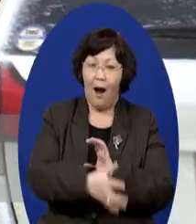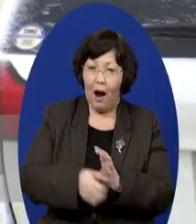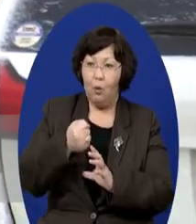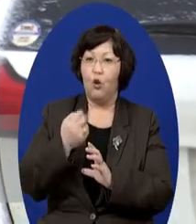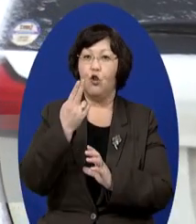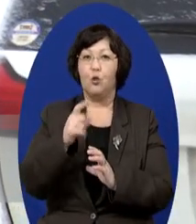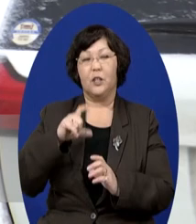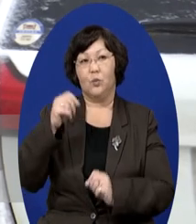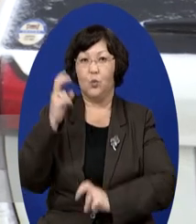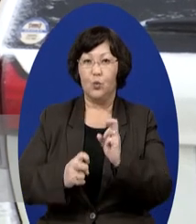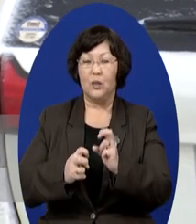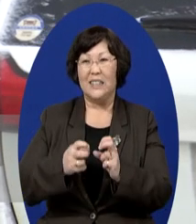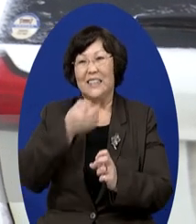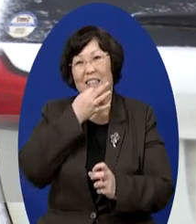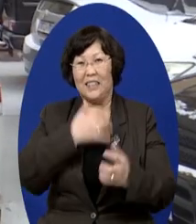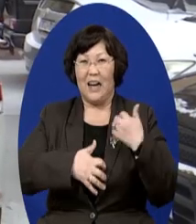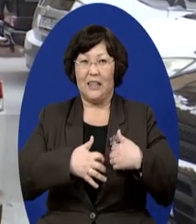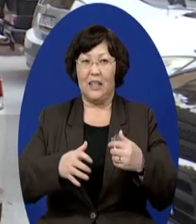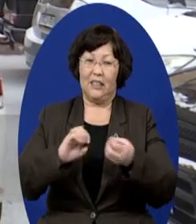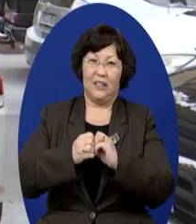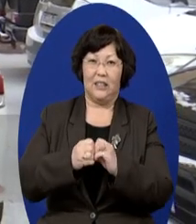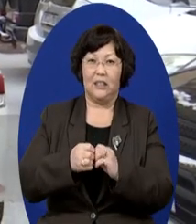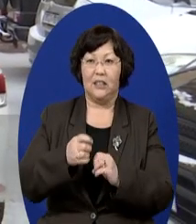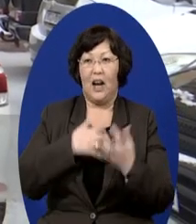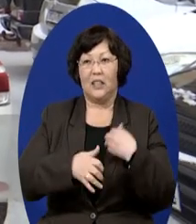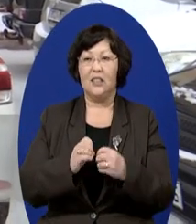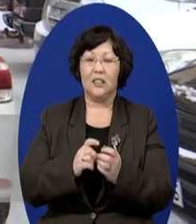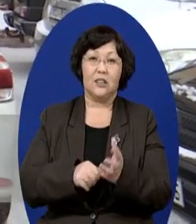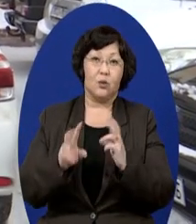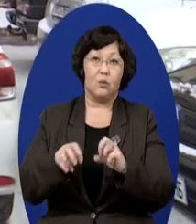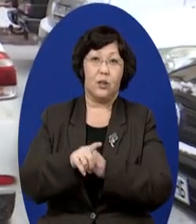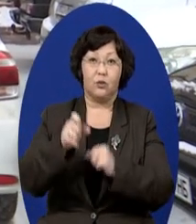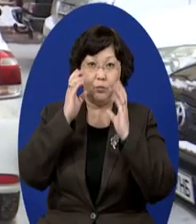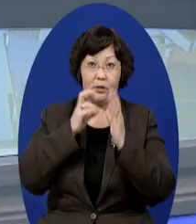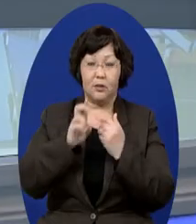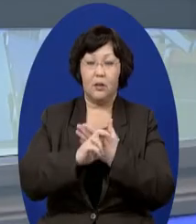хойш тавихгүй байх шаардлагатай гэдгийг судлаачид анхааруулж байгаа юм аа.